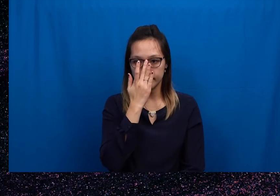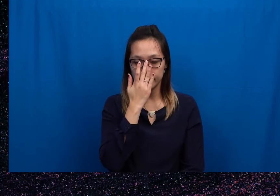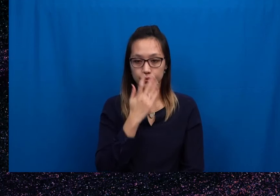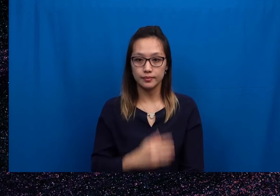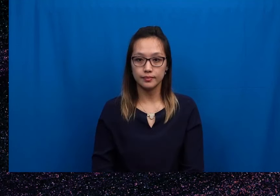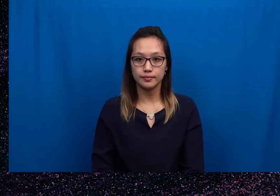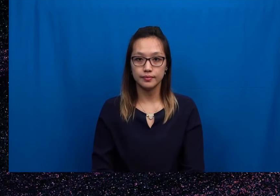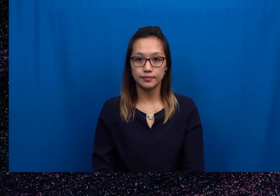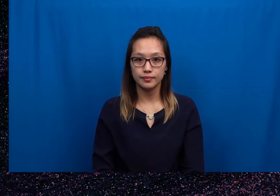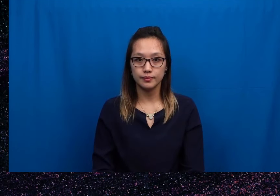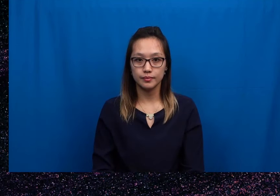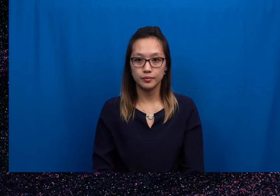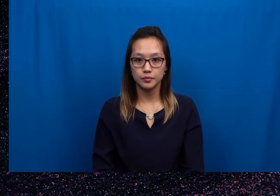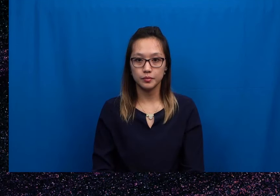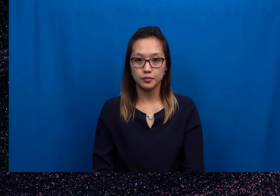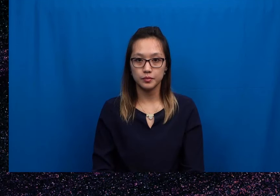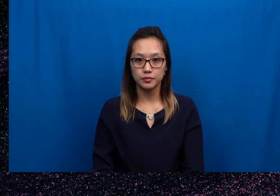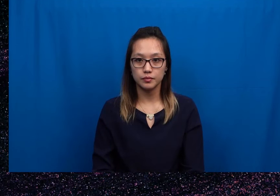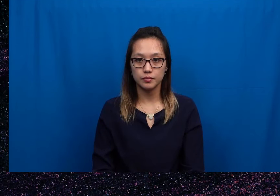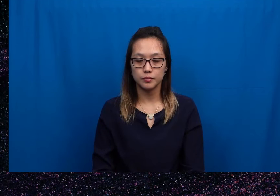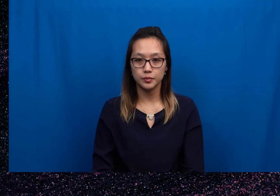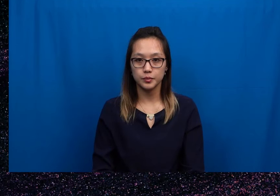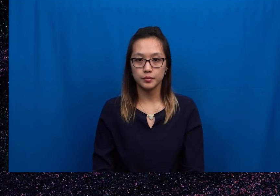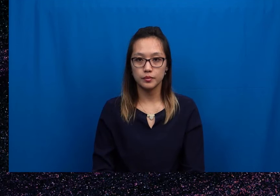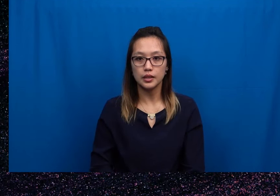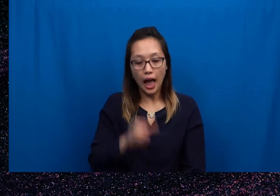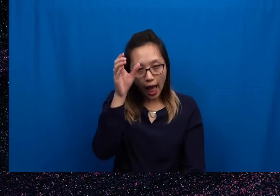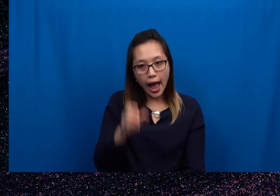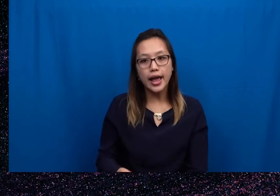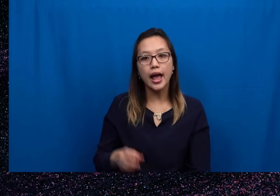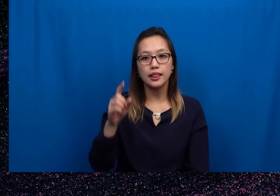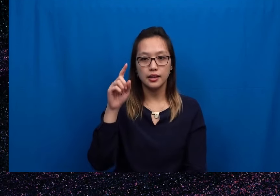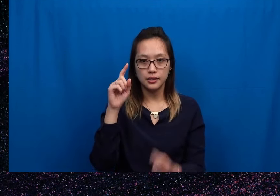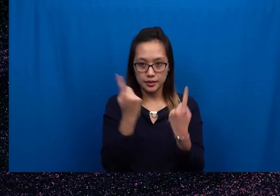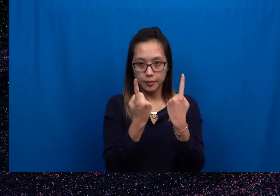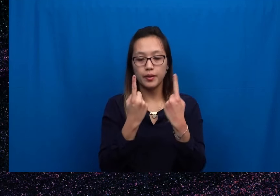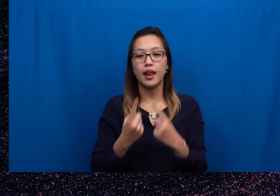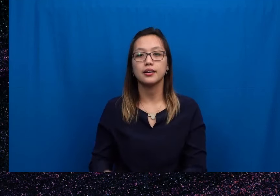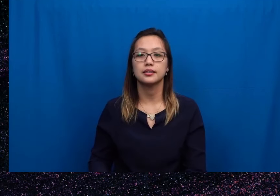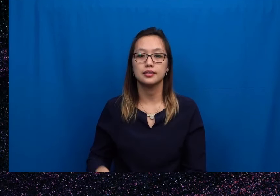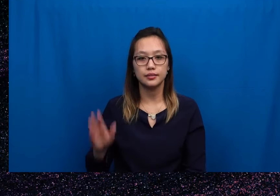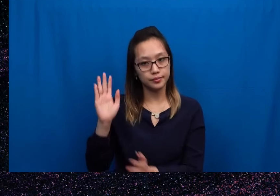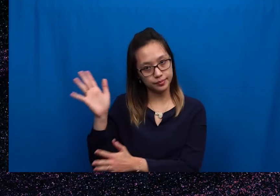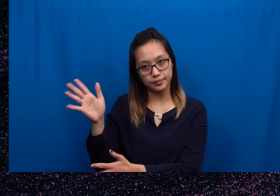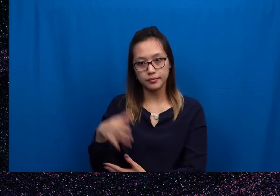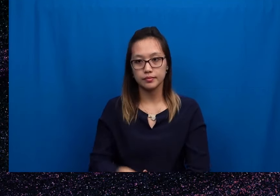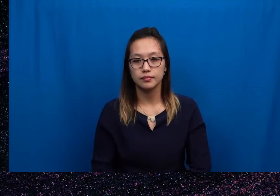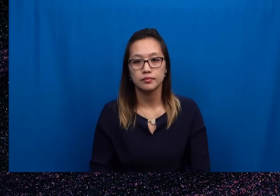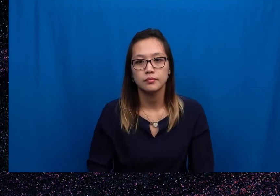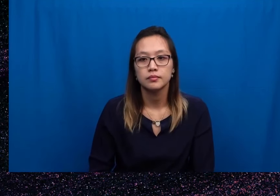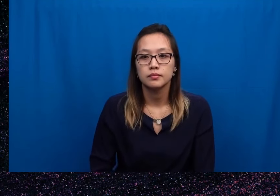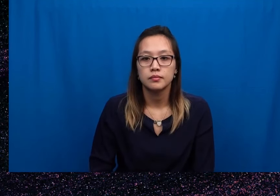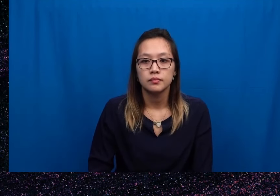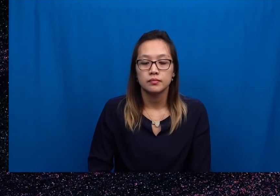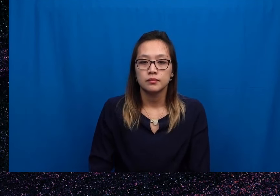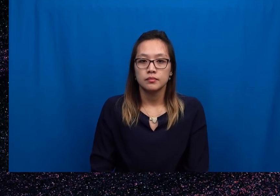dalam kematiannya. Supaya aku akhirnya beroleh kebangkitan dari antara orang